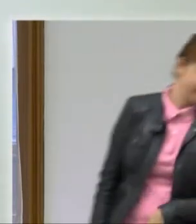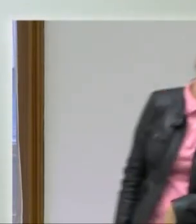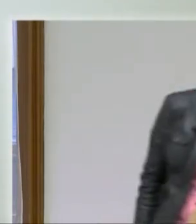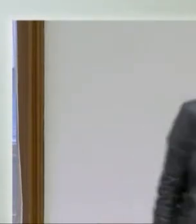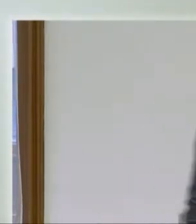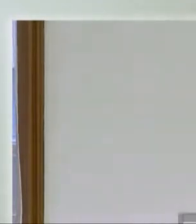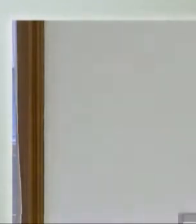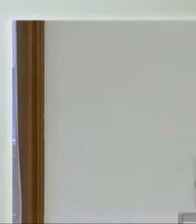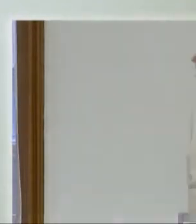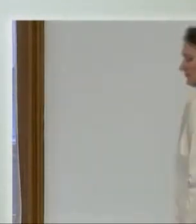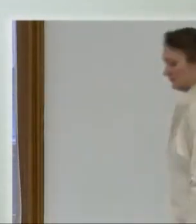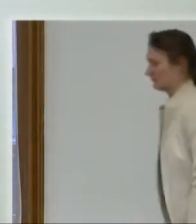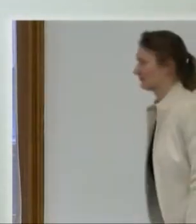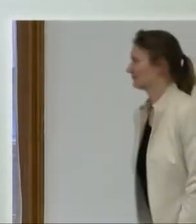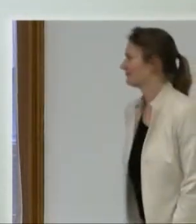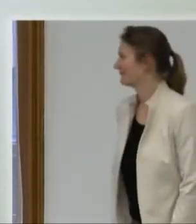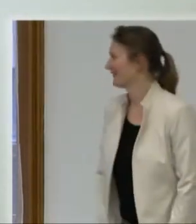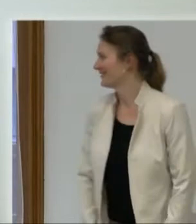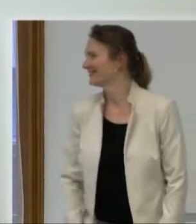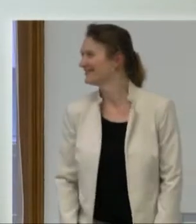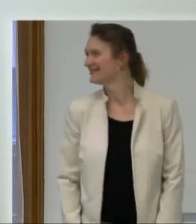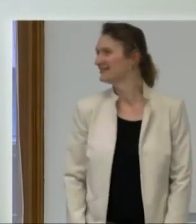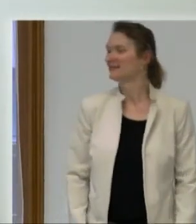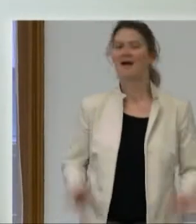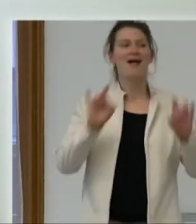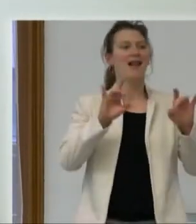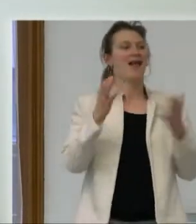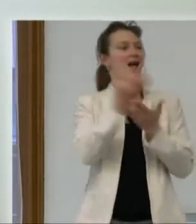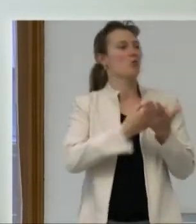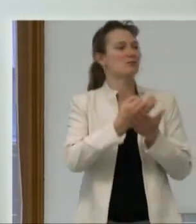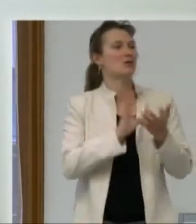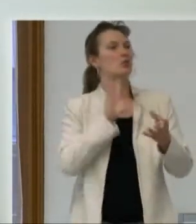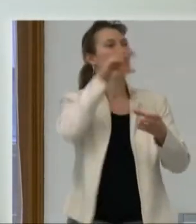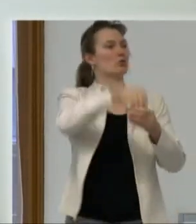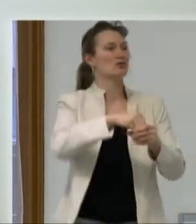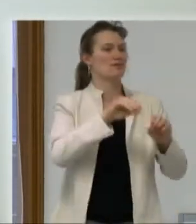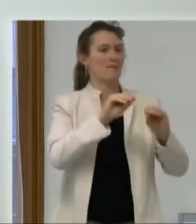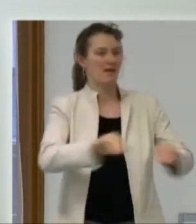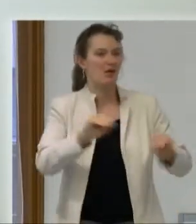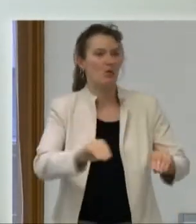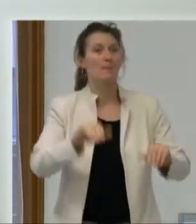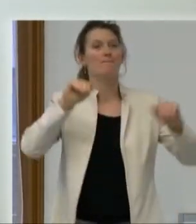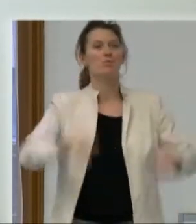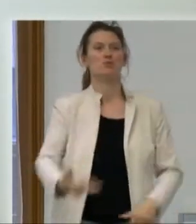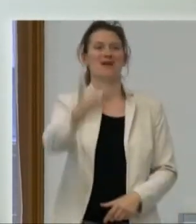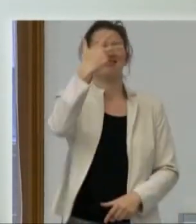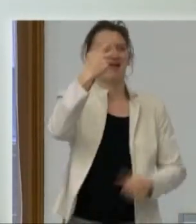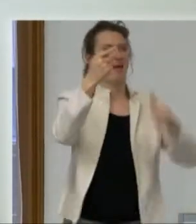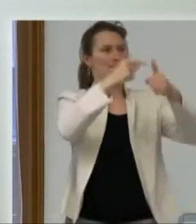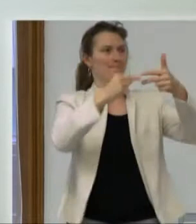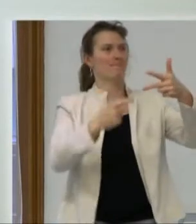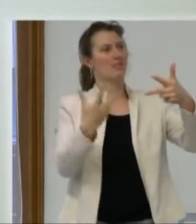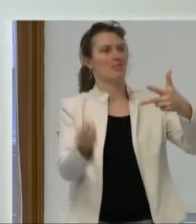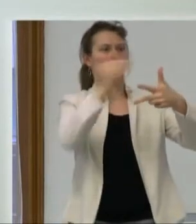Eine Lehrerausbildung im Zusammenhang mit inklusiver Pädagogik müsste daher 3 Qualifikationsniveaus aufweisen.